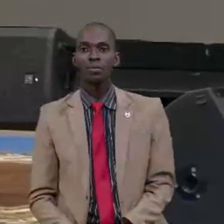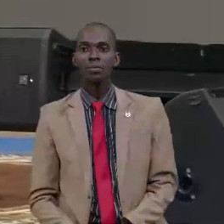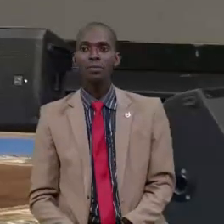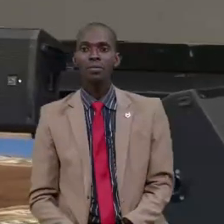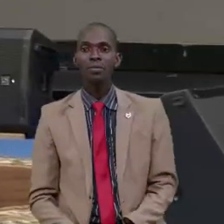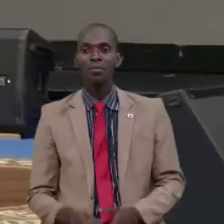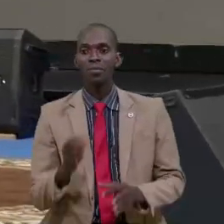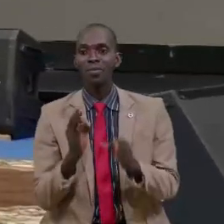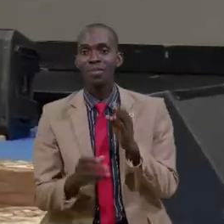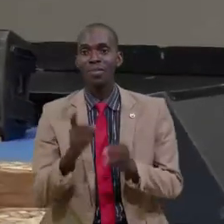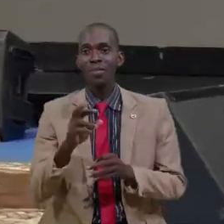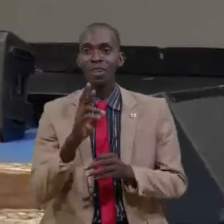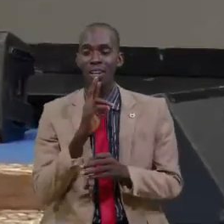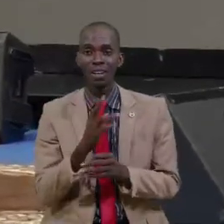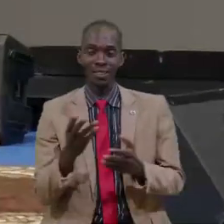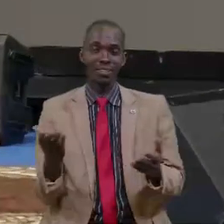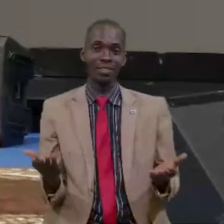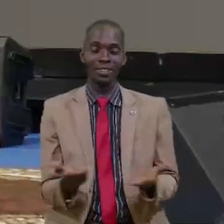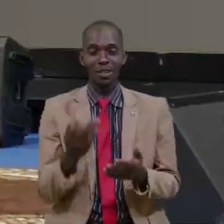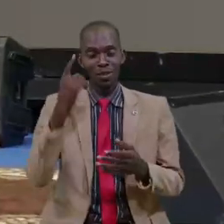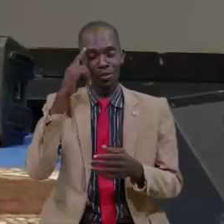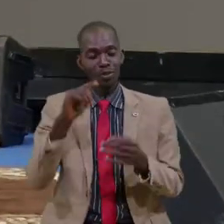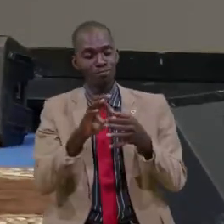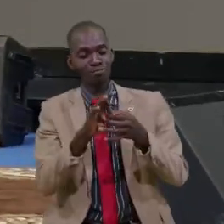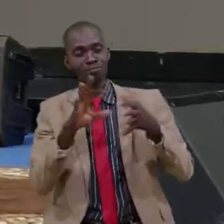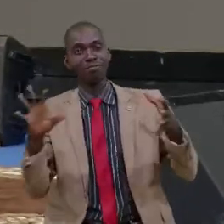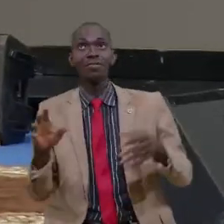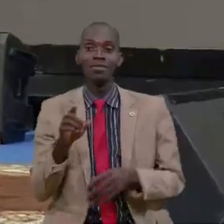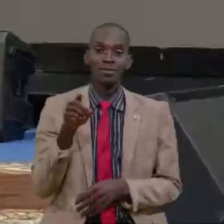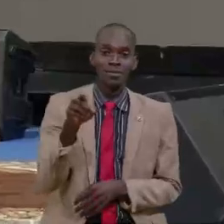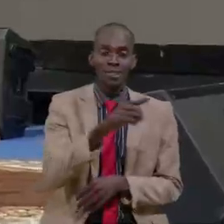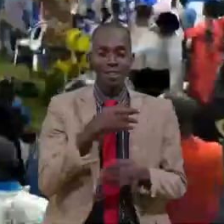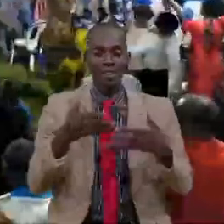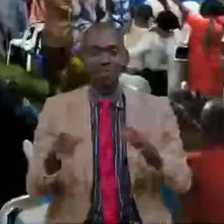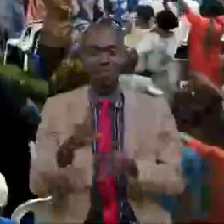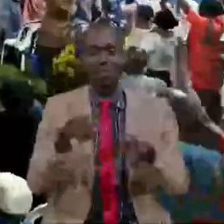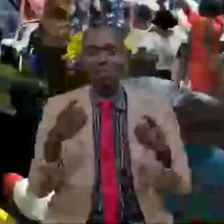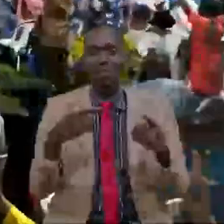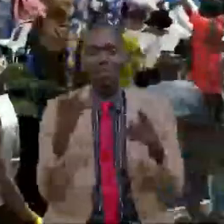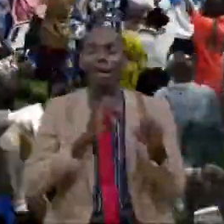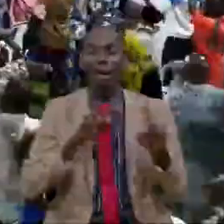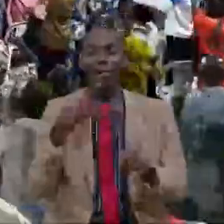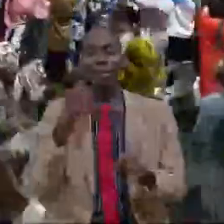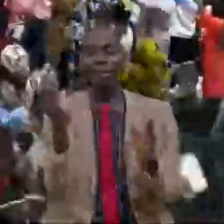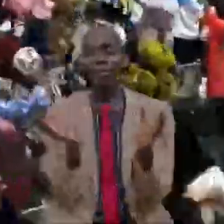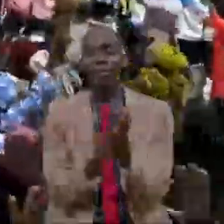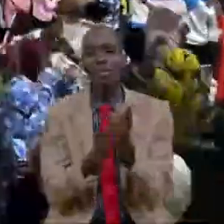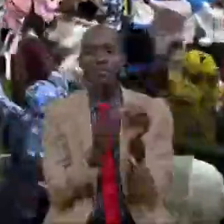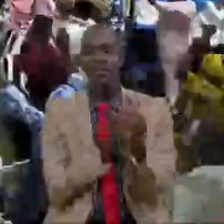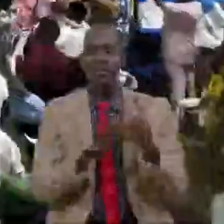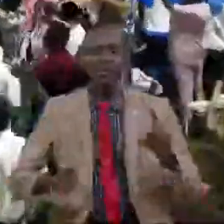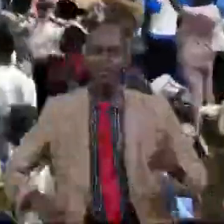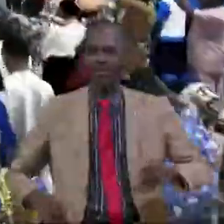Si vous êtes là pour délier-le, laissez-le aller, j'ai dit gloire à Dieu.